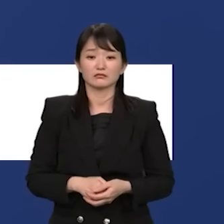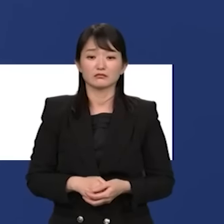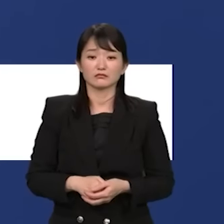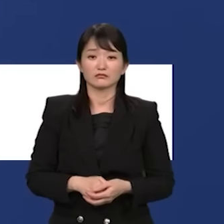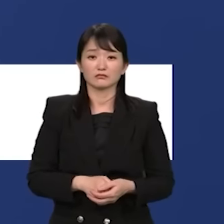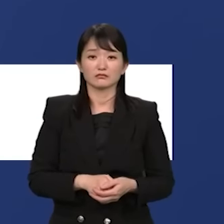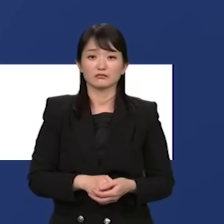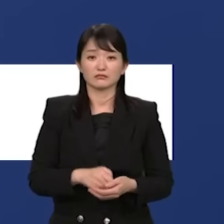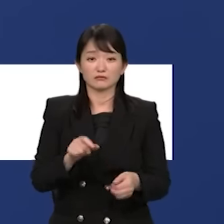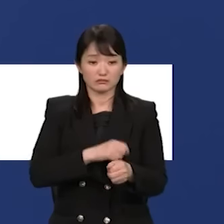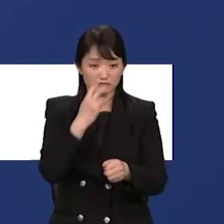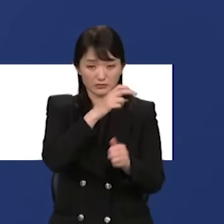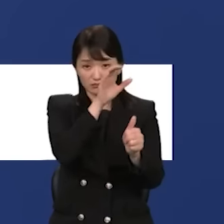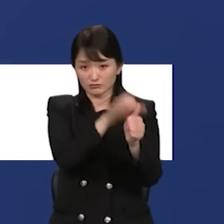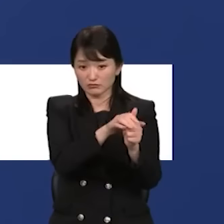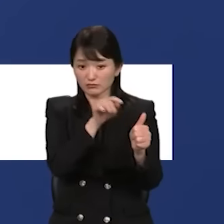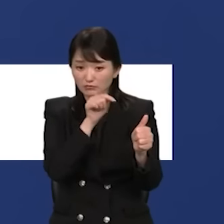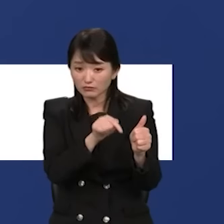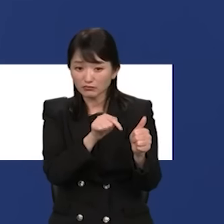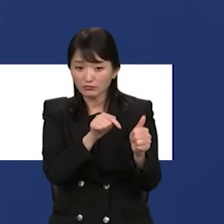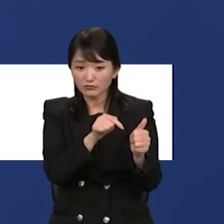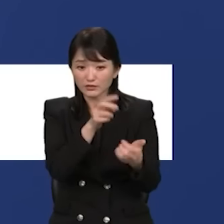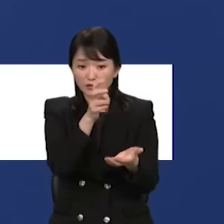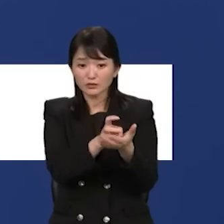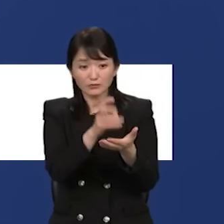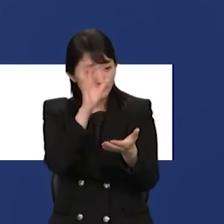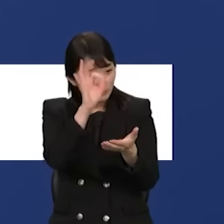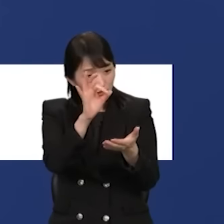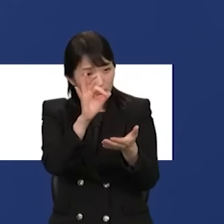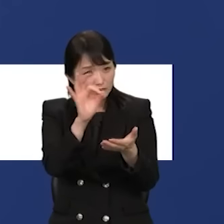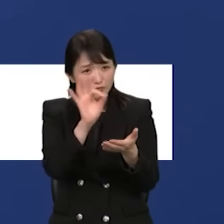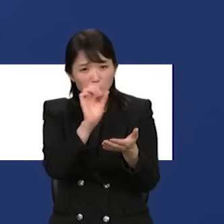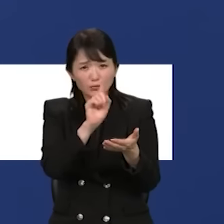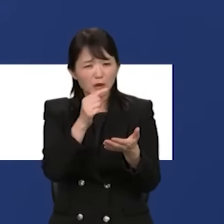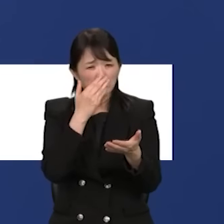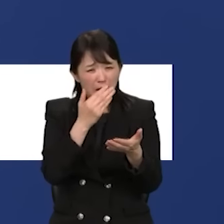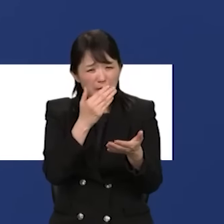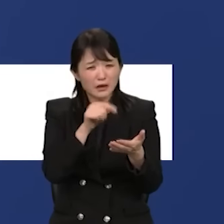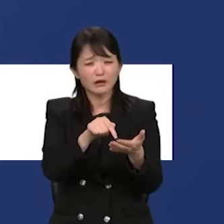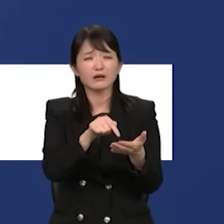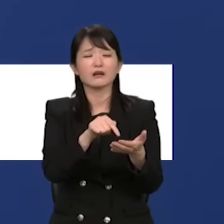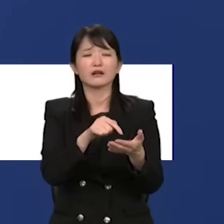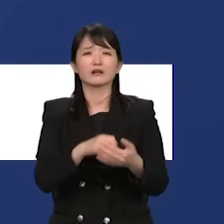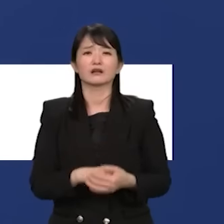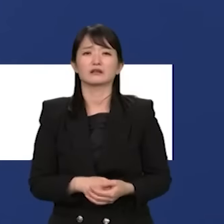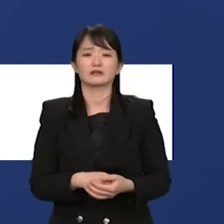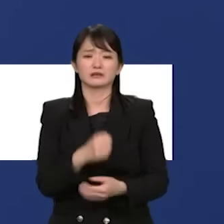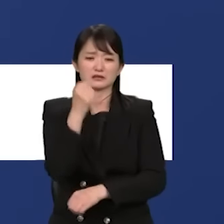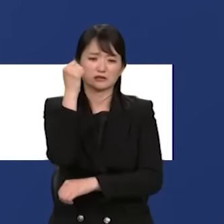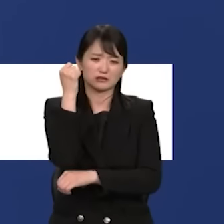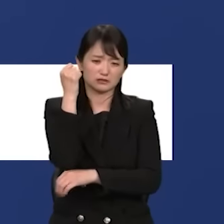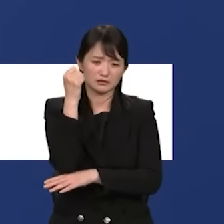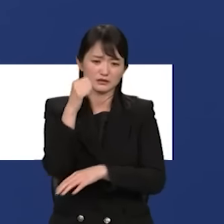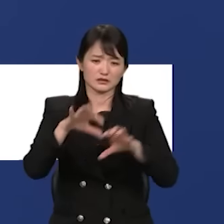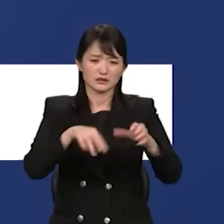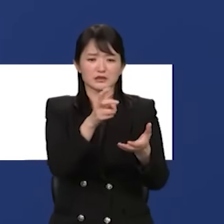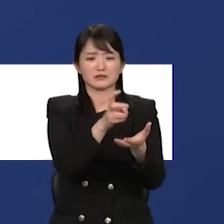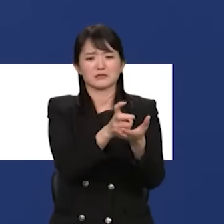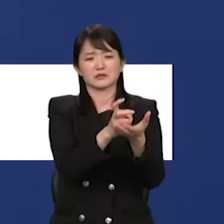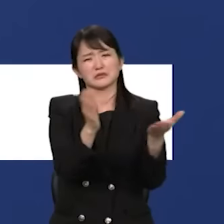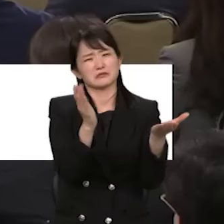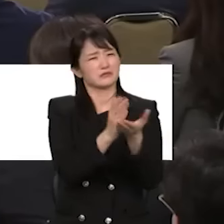임명한다는 자체가 저게 법률로는 뭐든지 된다는 것이기 때문에 이 자체가 이제 기본적으로 헌법에